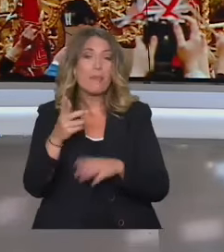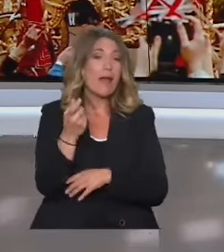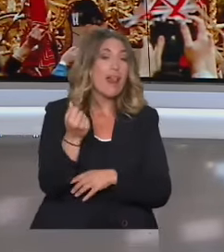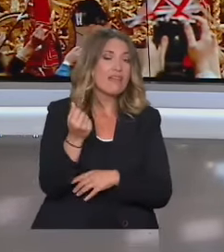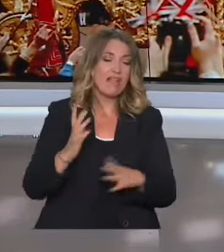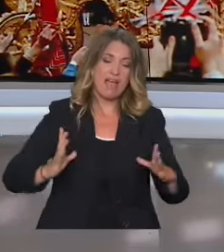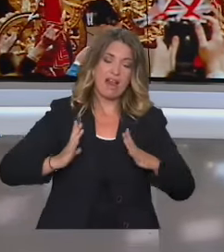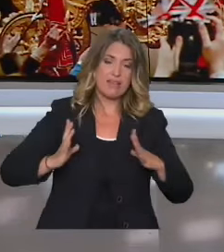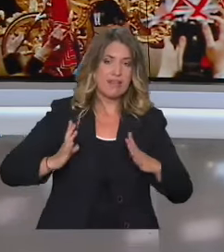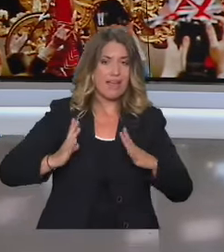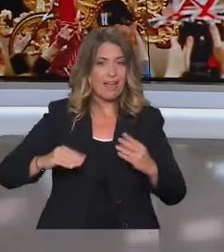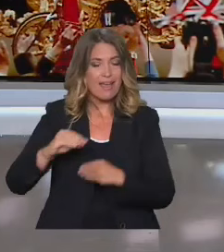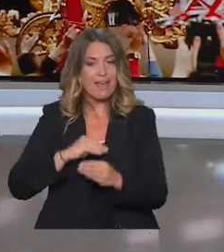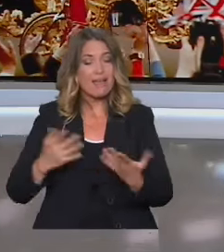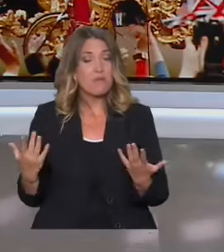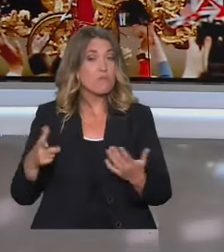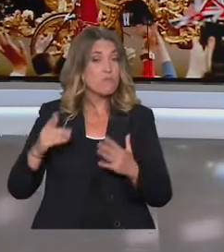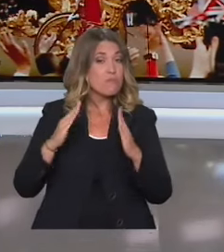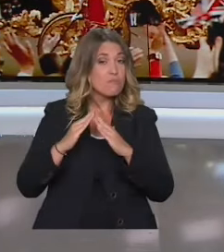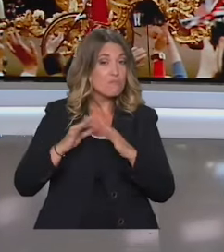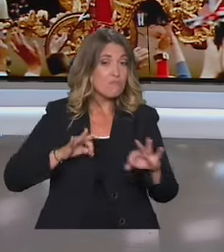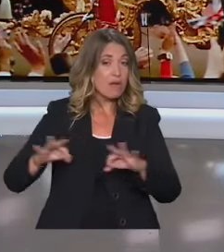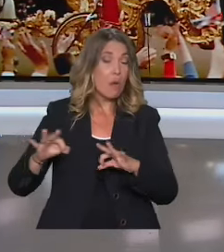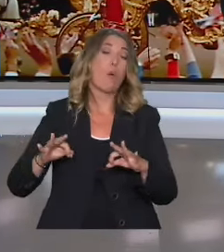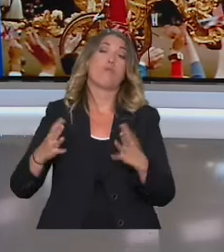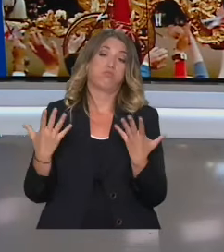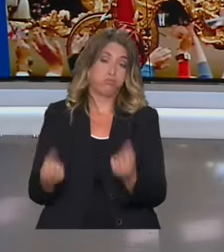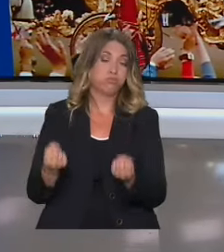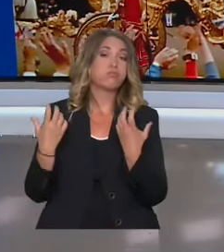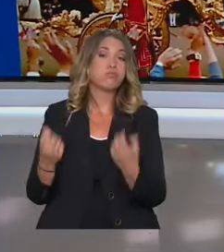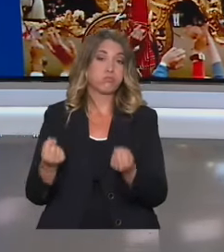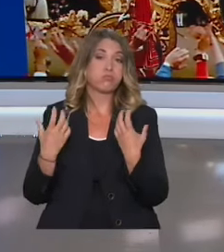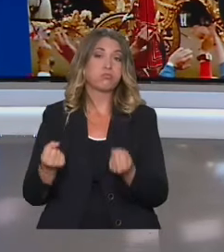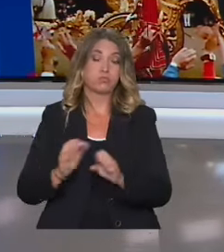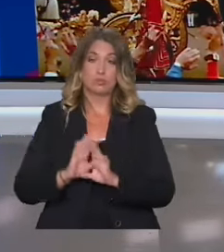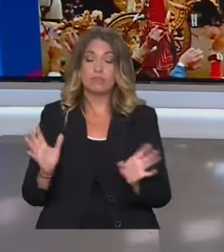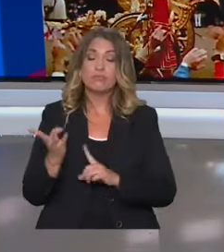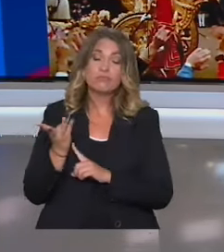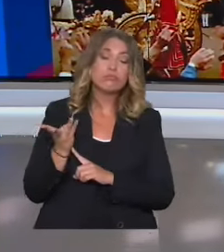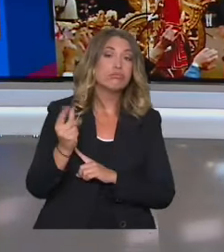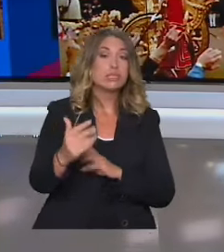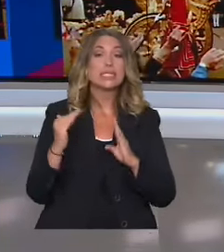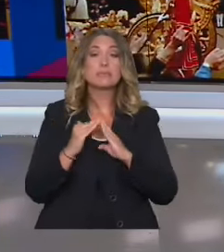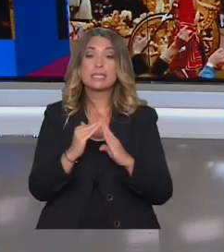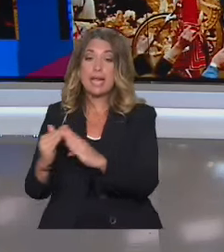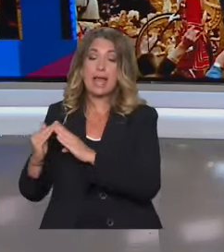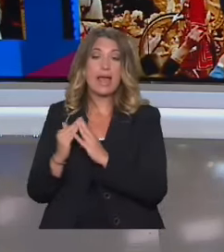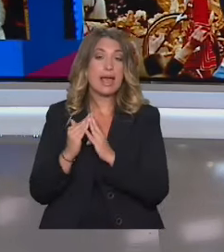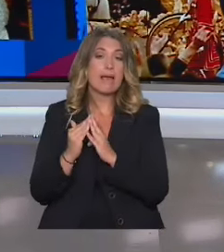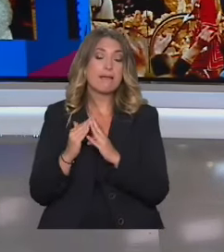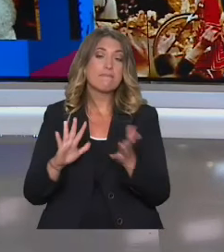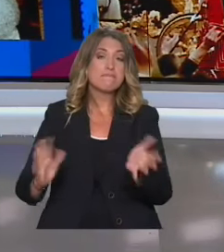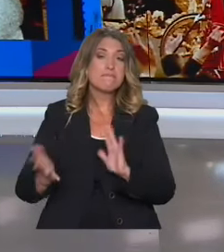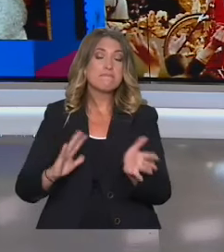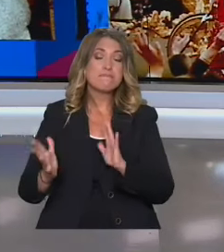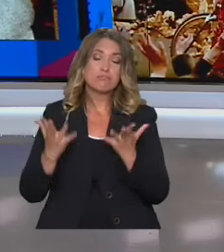δούμε και αυτά τα ακίνητα, είναι αρκετά. Λοιπόν, να ξεκινήσουμε από τον αριθμό των ακινήτων που φαίνεται να έχει στην